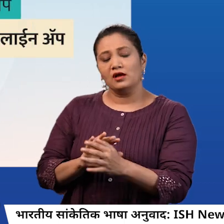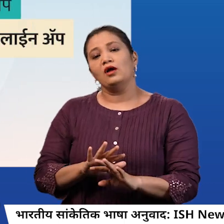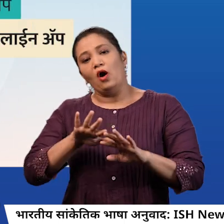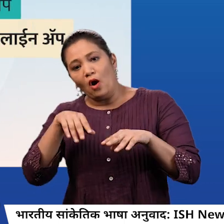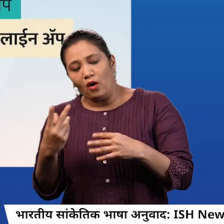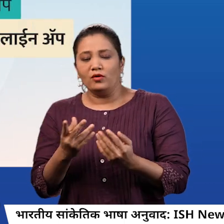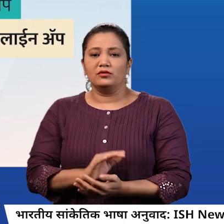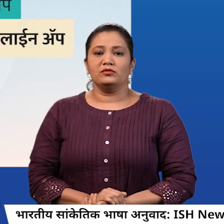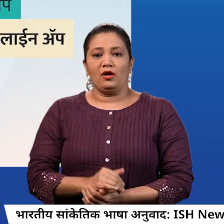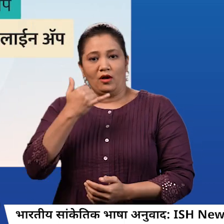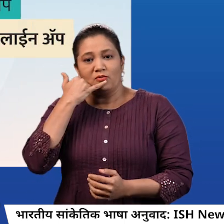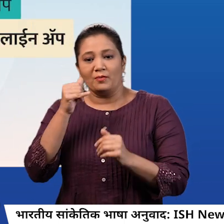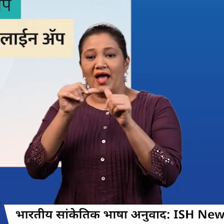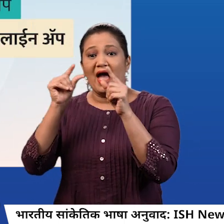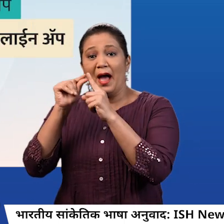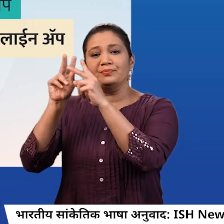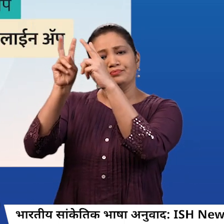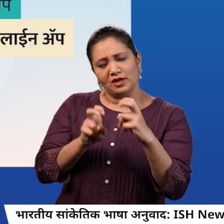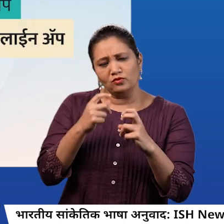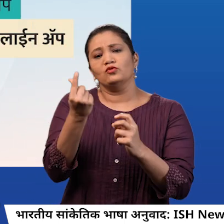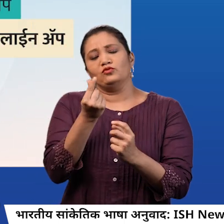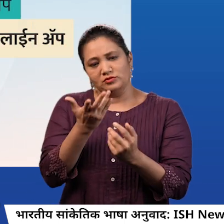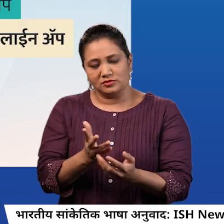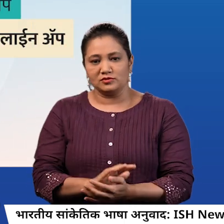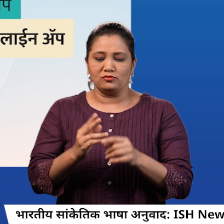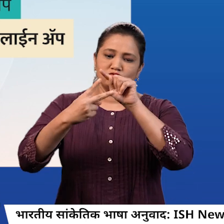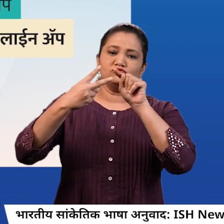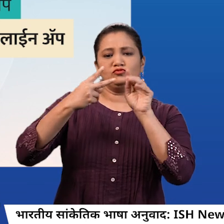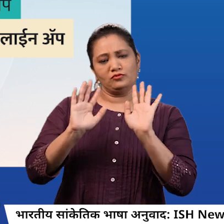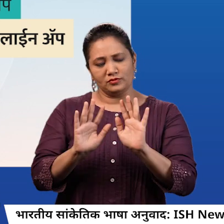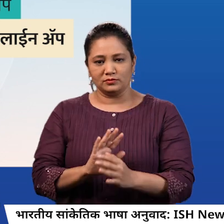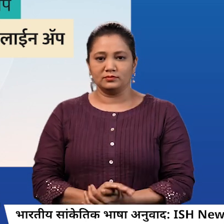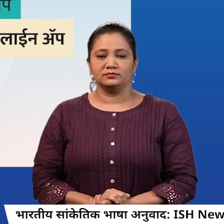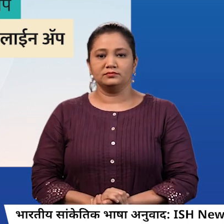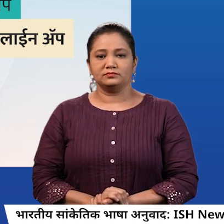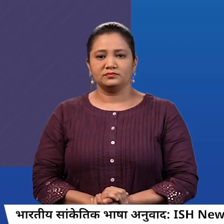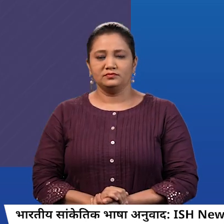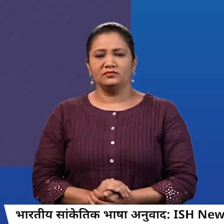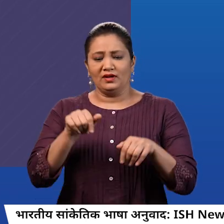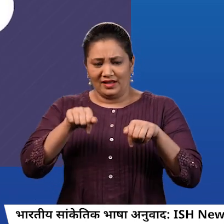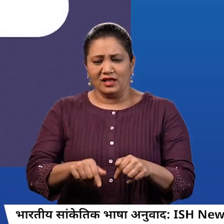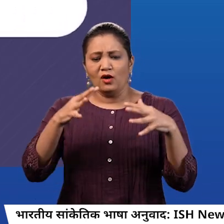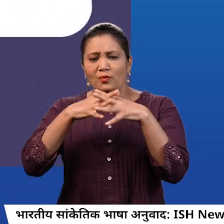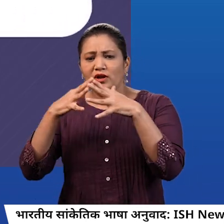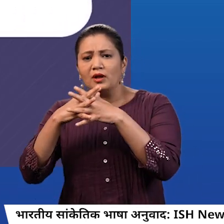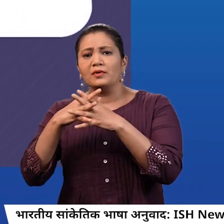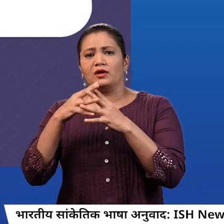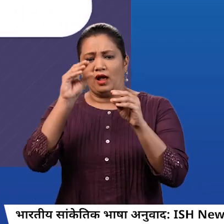voters.eci.gov.in हे संकेतस्थळ तसंच वोटर हेल्पलाईन ॲप हे मोबाईल ॲप असे 2 पर्याय आपल्याला उपलब्ध आहेत. या व्हिडिओत आपण